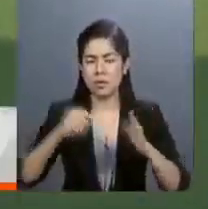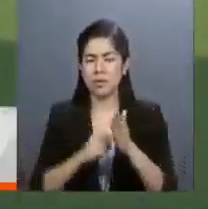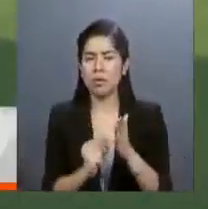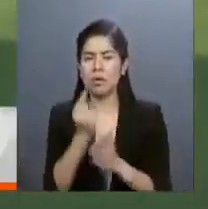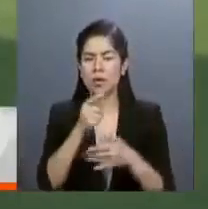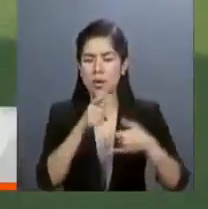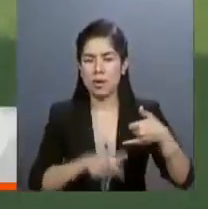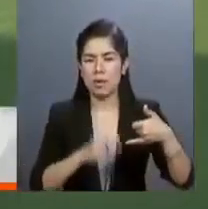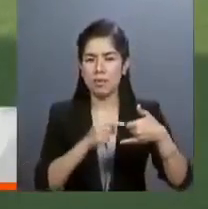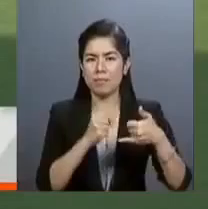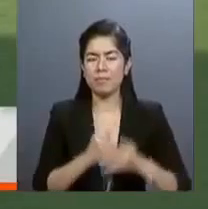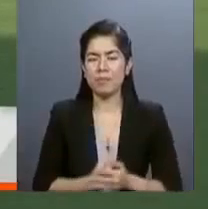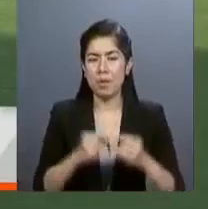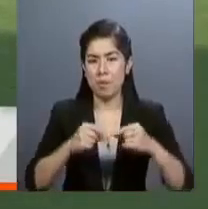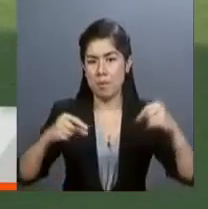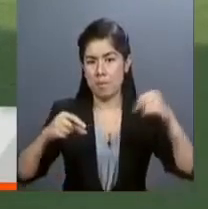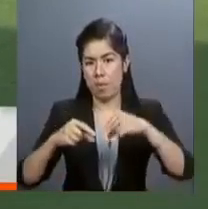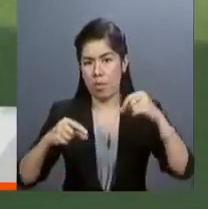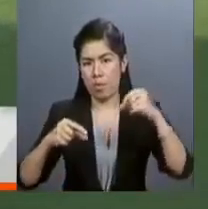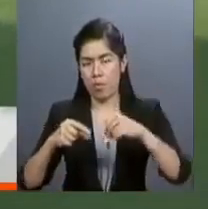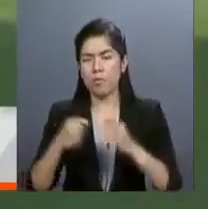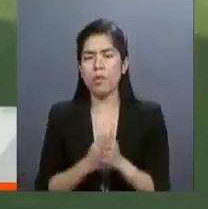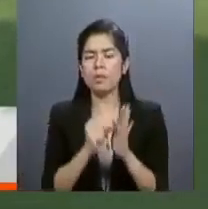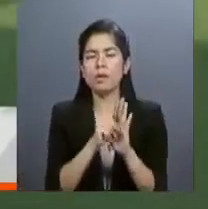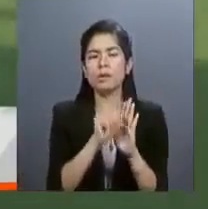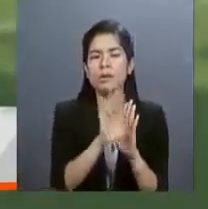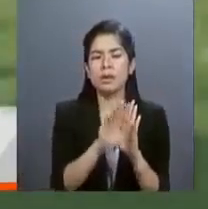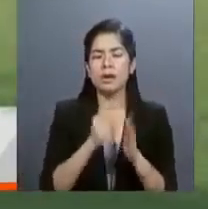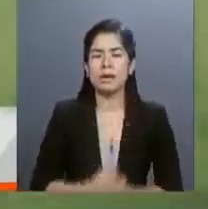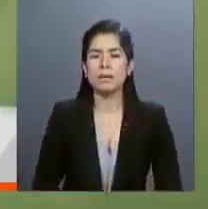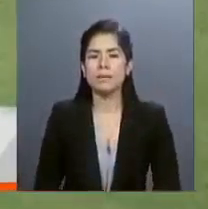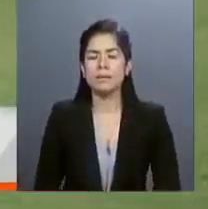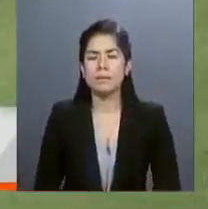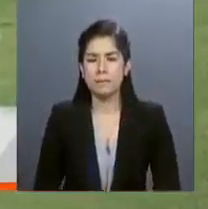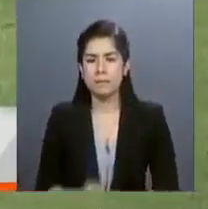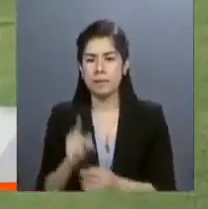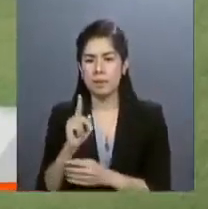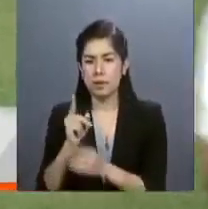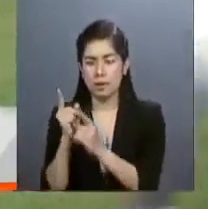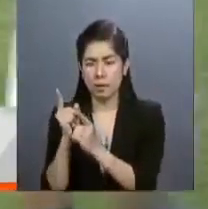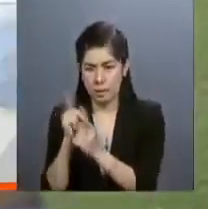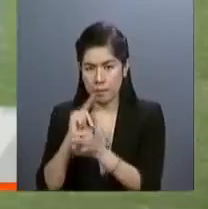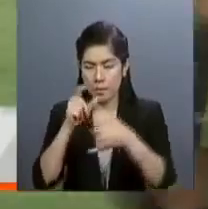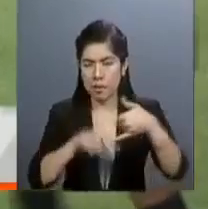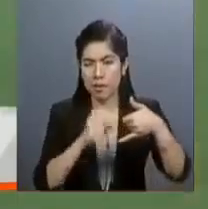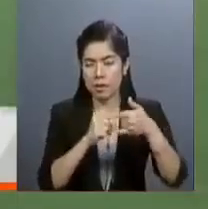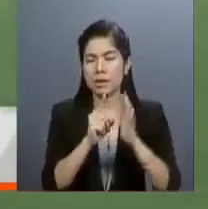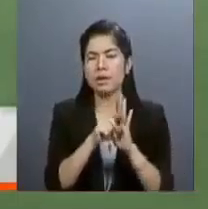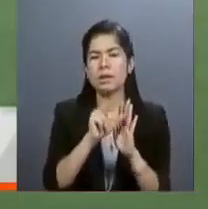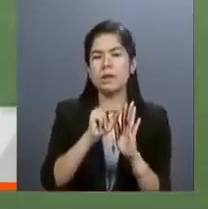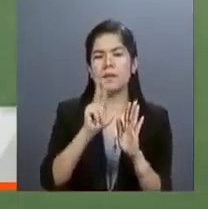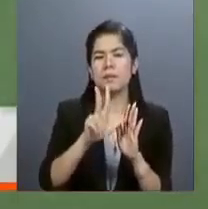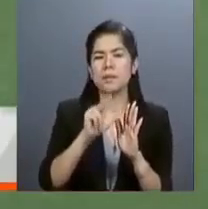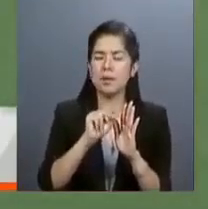ลีย์เฟโตซ่า2ประตูนาทีที่5กับช่วงทดเวลาบาดเจ็บในครึ่งแรกต่อด้วยคิมซึงยองนาทีที่34ไคโอฟิ